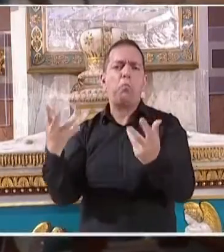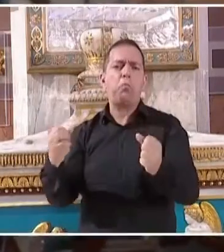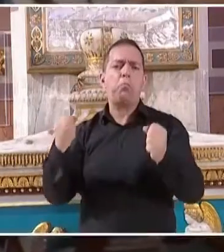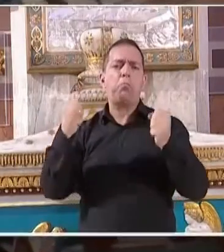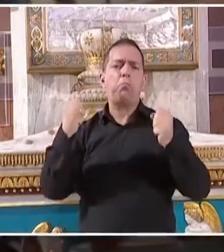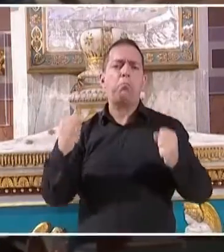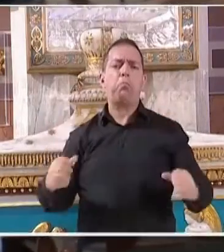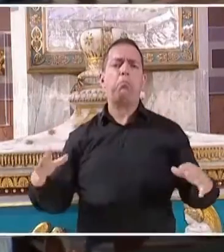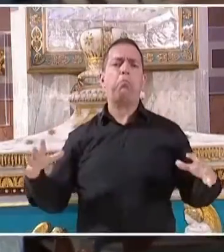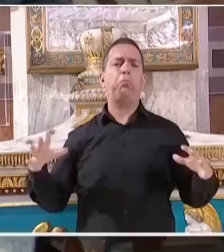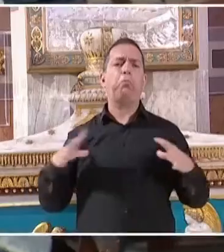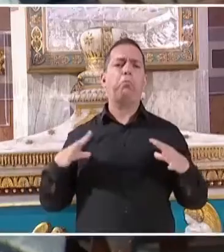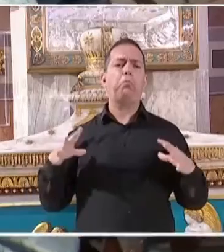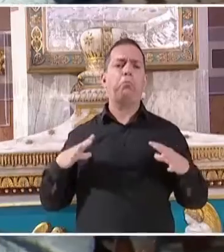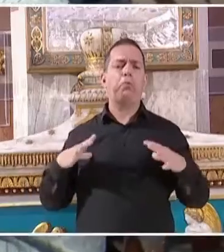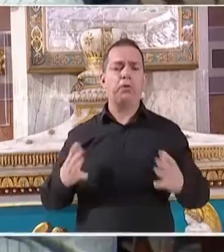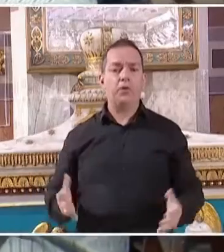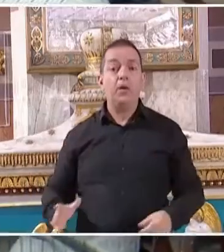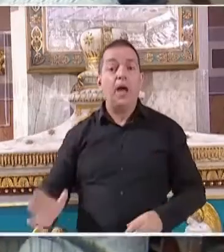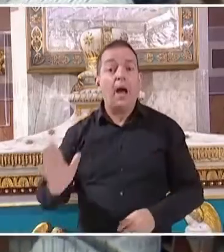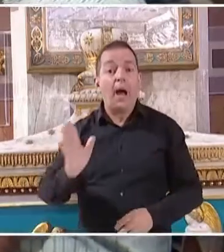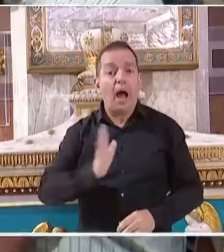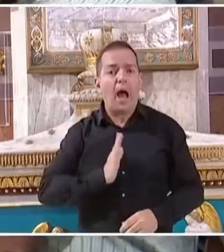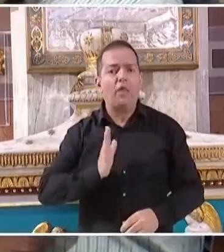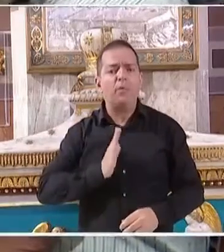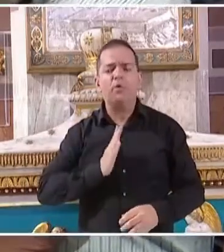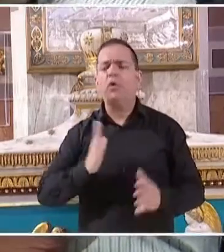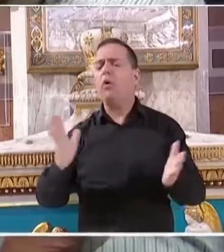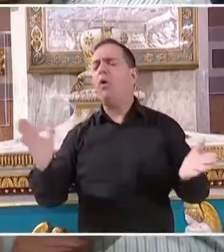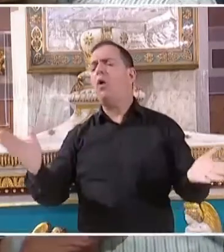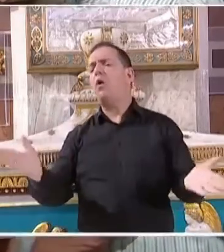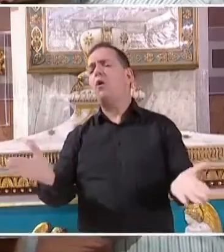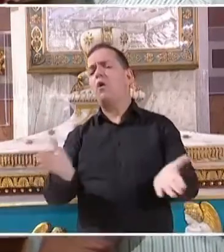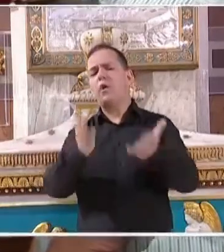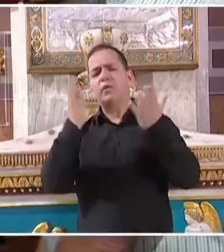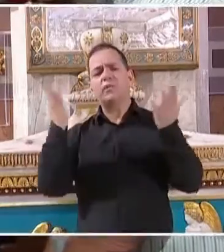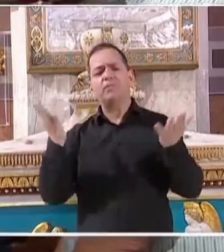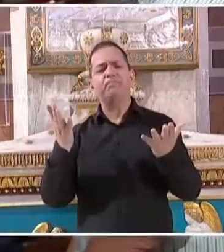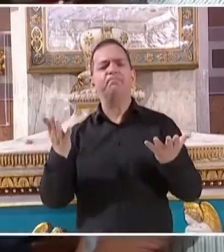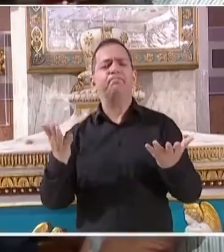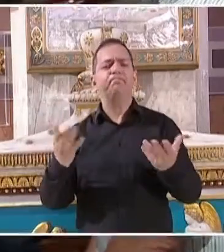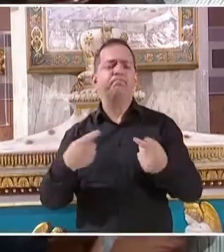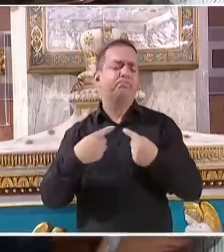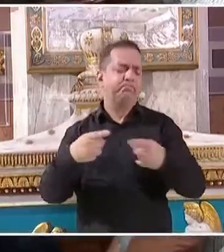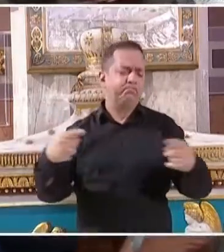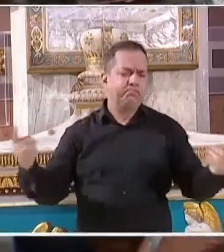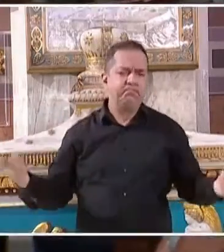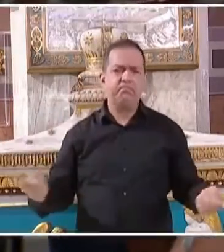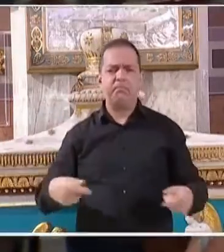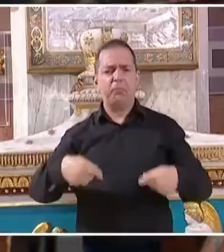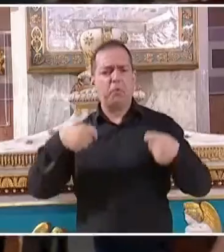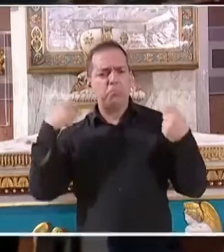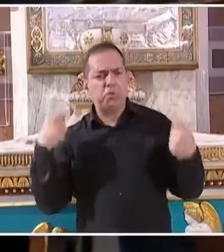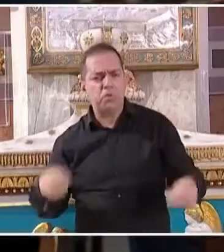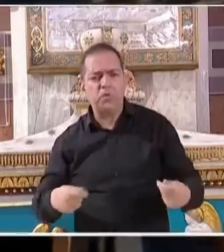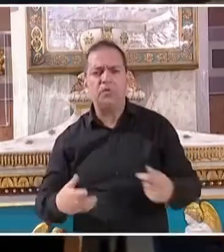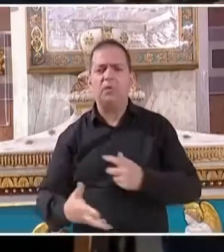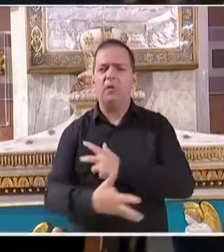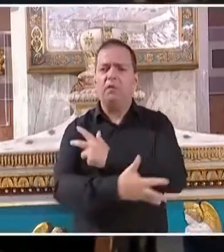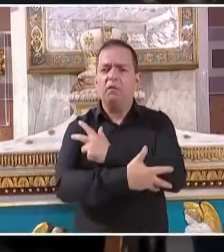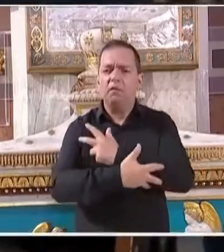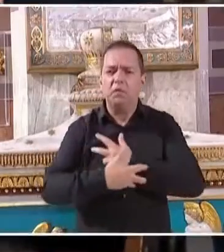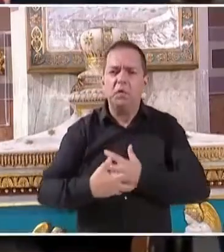Ο άνθρωπος, σε όποια κατάσταση και αν βρίσκεται, στον πλούτο και την